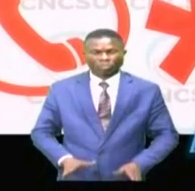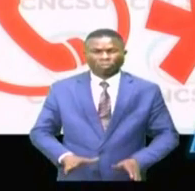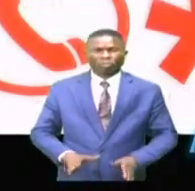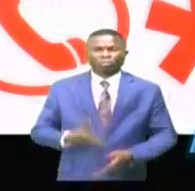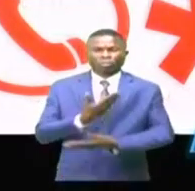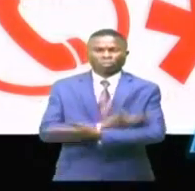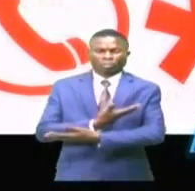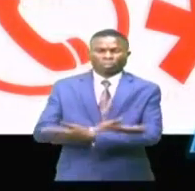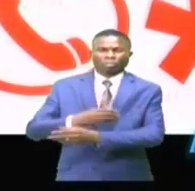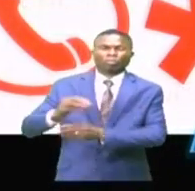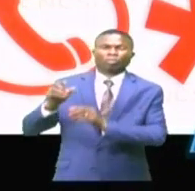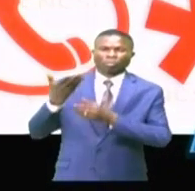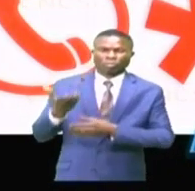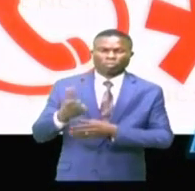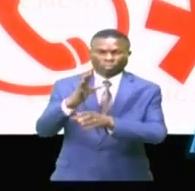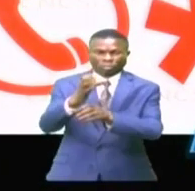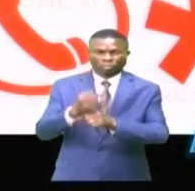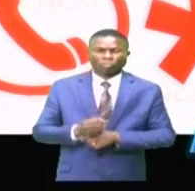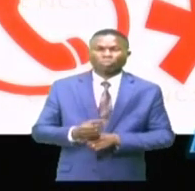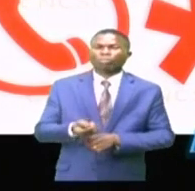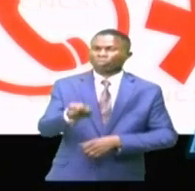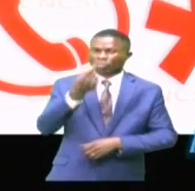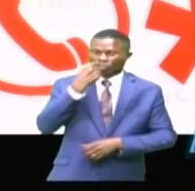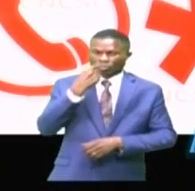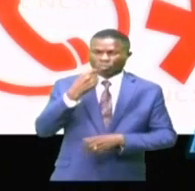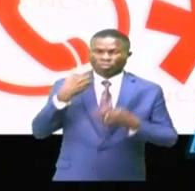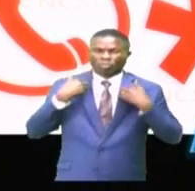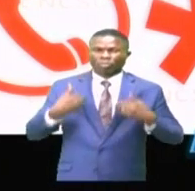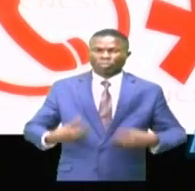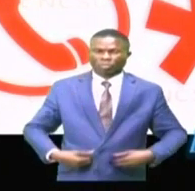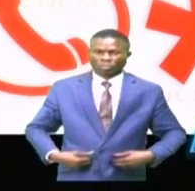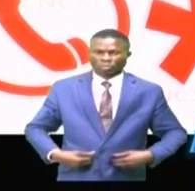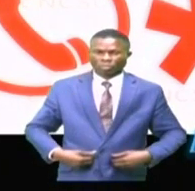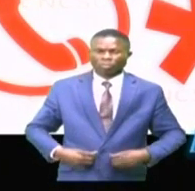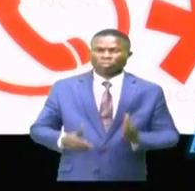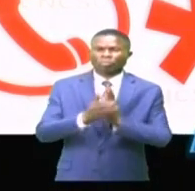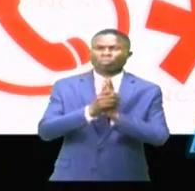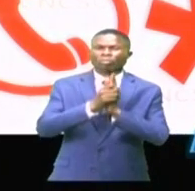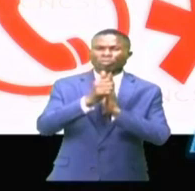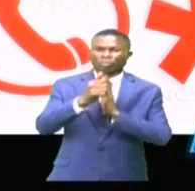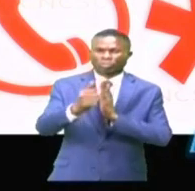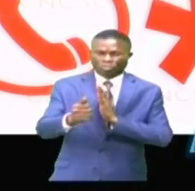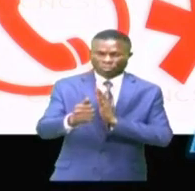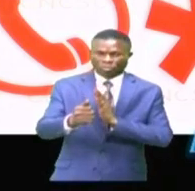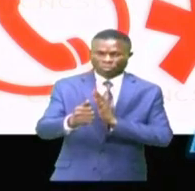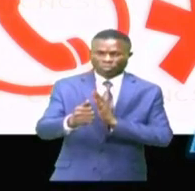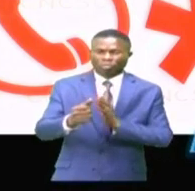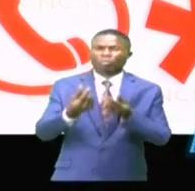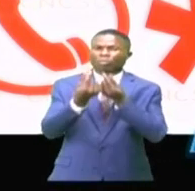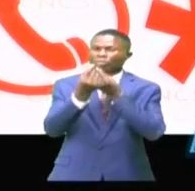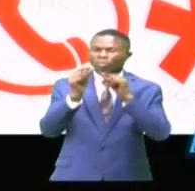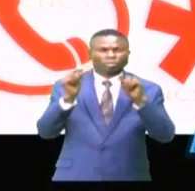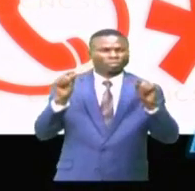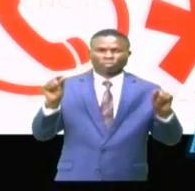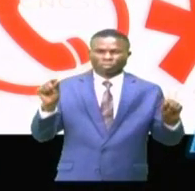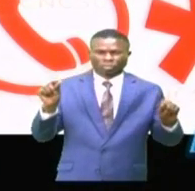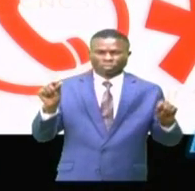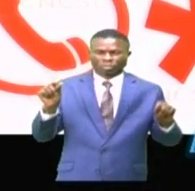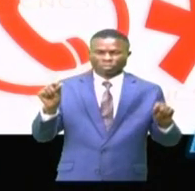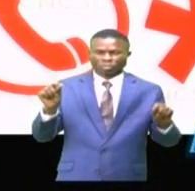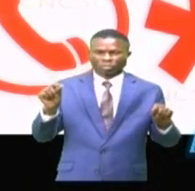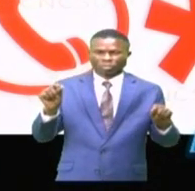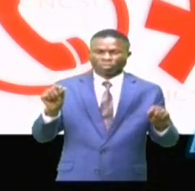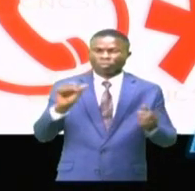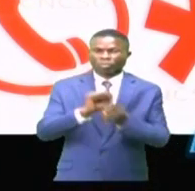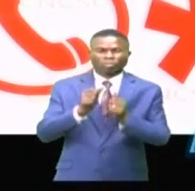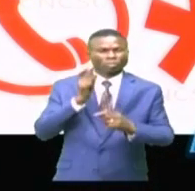nouveau-nés recevrons des soins de santé de qualité gratuitement sans que